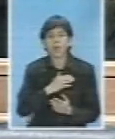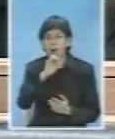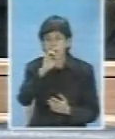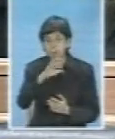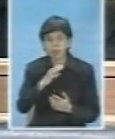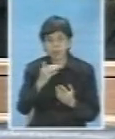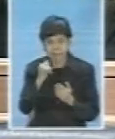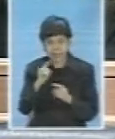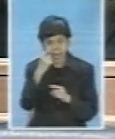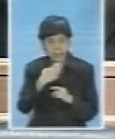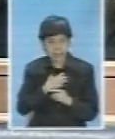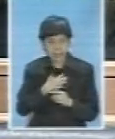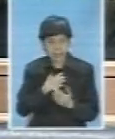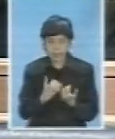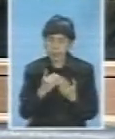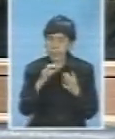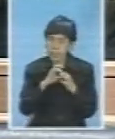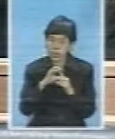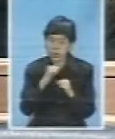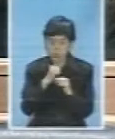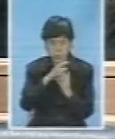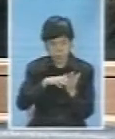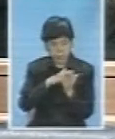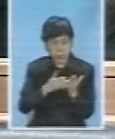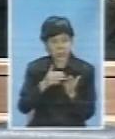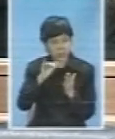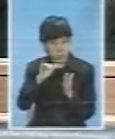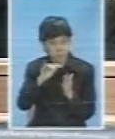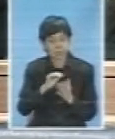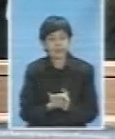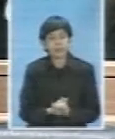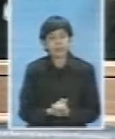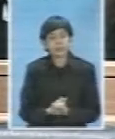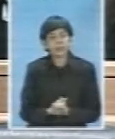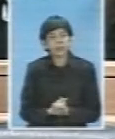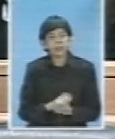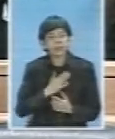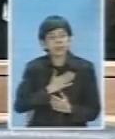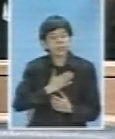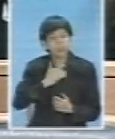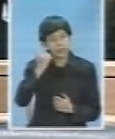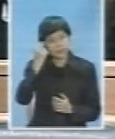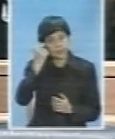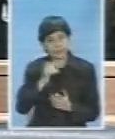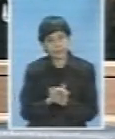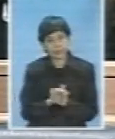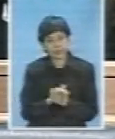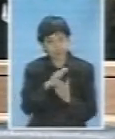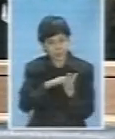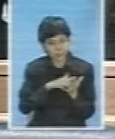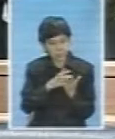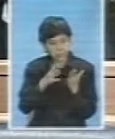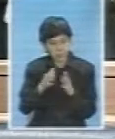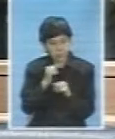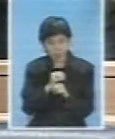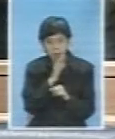เรียนเป็นประเด็นแรกก็คือว่าในเรื่องเชิงยุทธศาสตร์ก่อนครับท่านประธานครับผมคิดว่าในเรื่องของเชิงยุทธศาสตร์ถ้